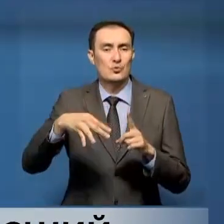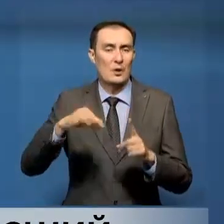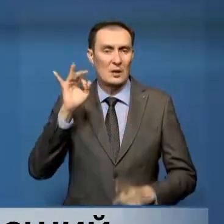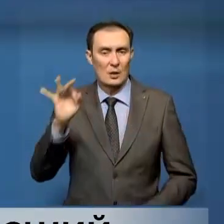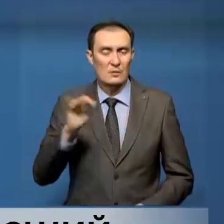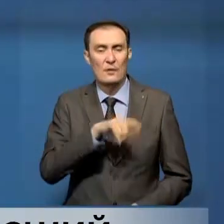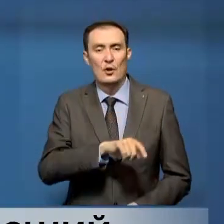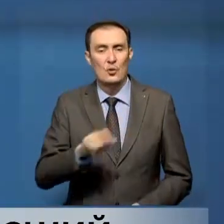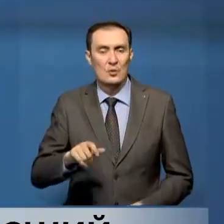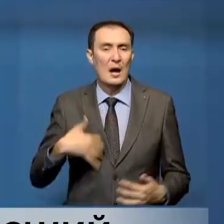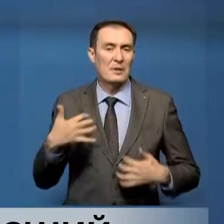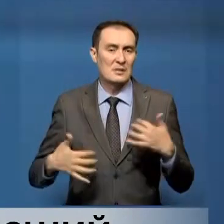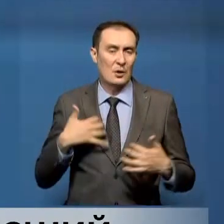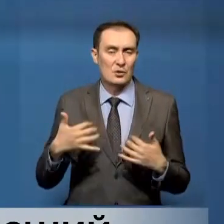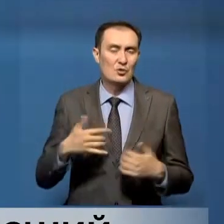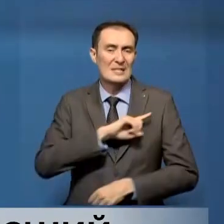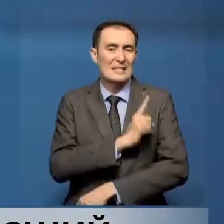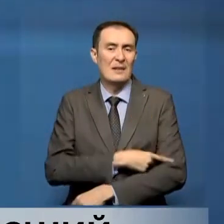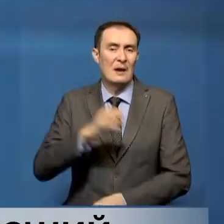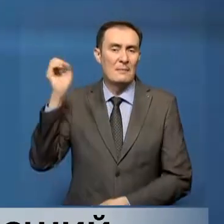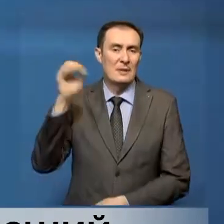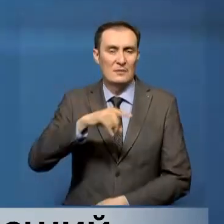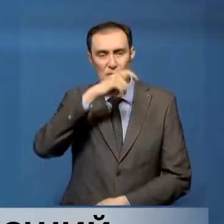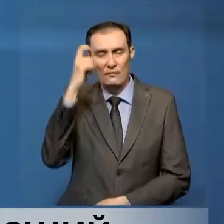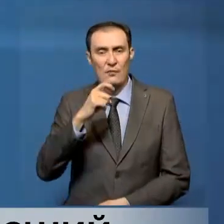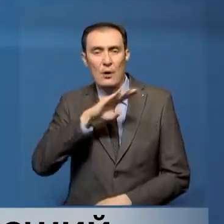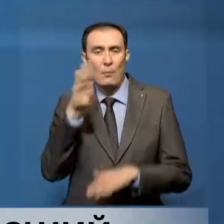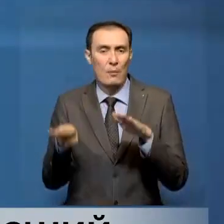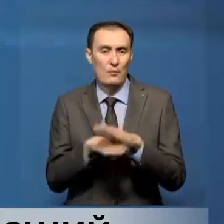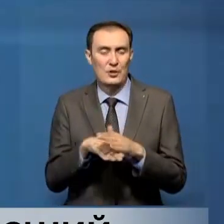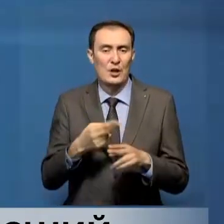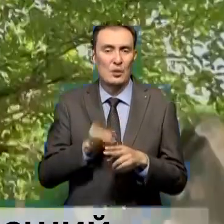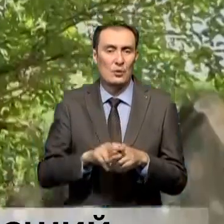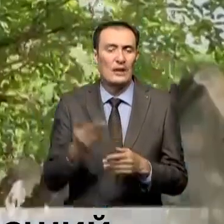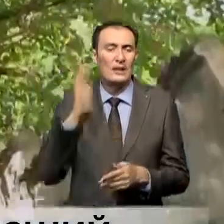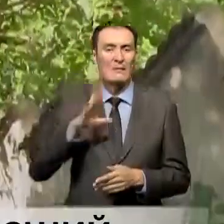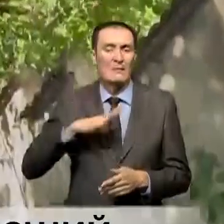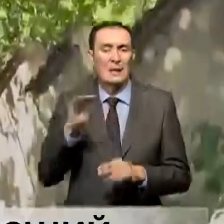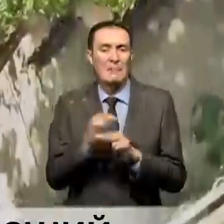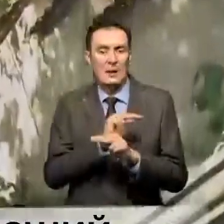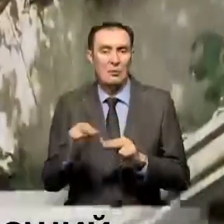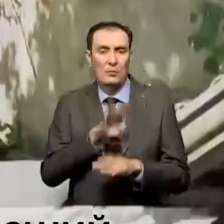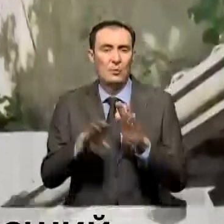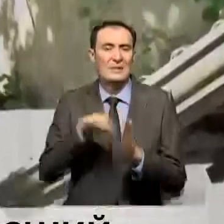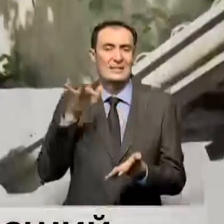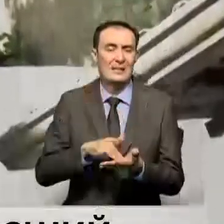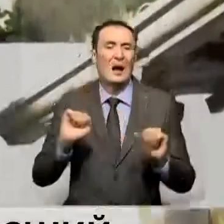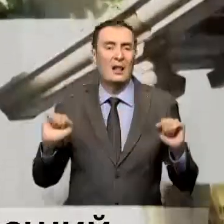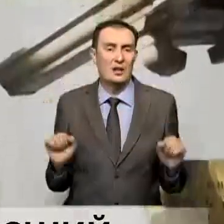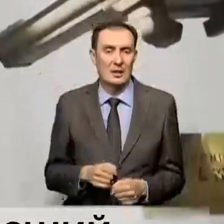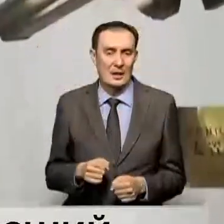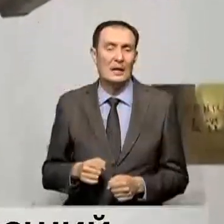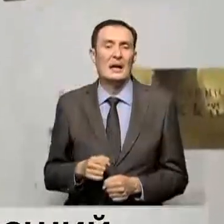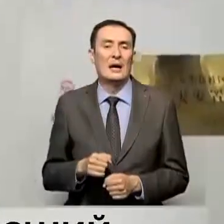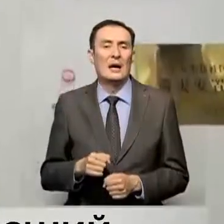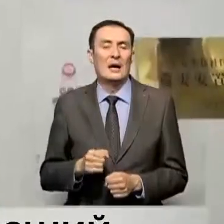градусов. Горожане спасаются от палящего солнца в бомбоубежище, которое недавно переоборудовали под центр